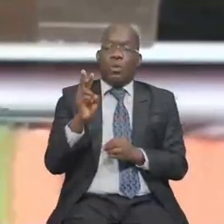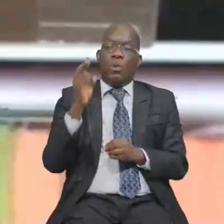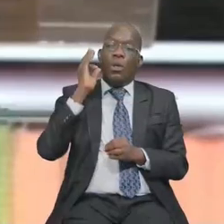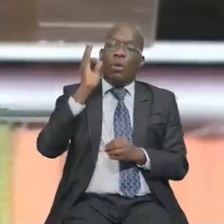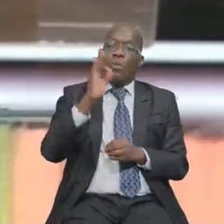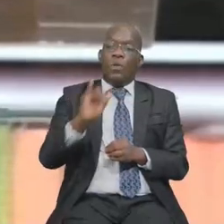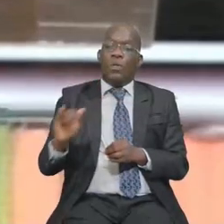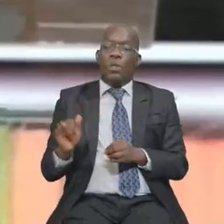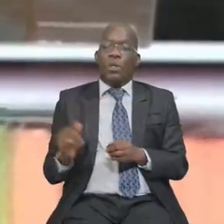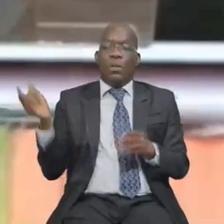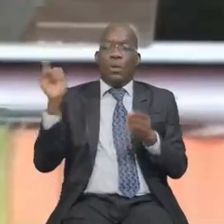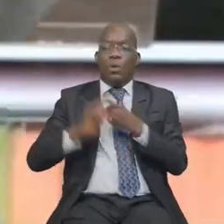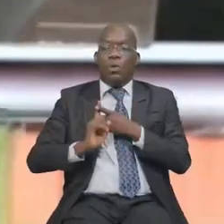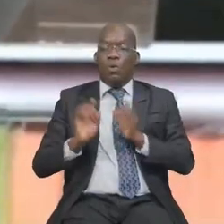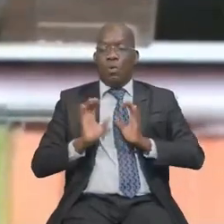Prêcher.